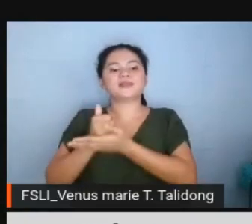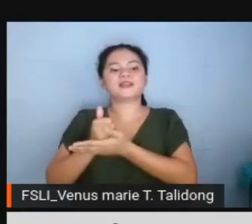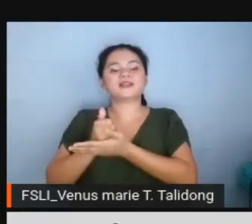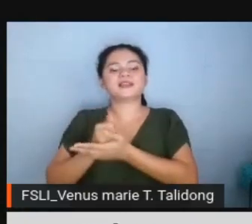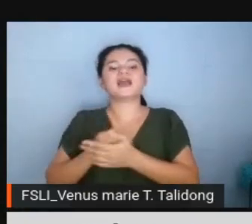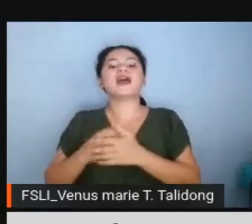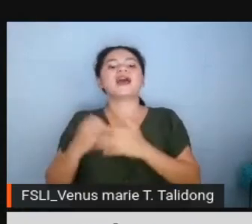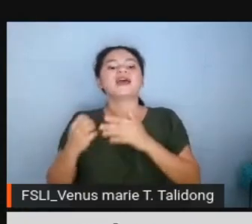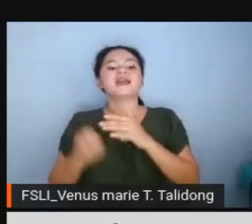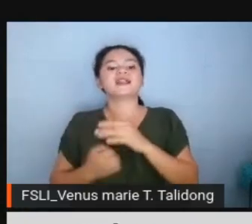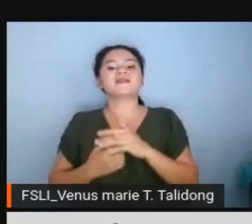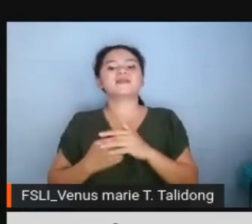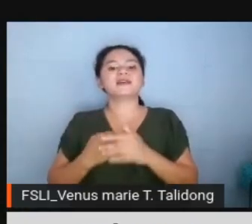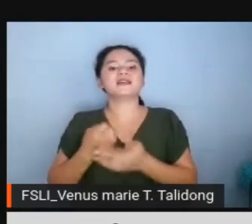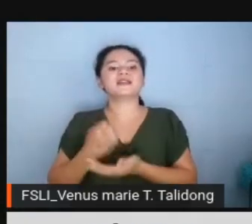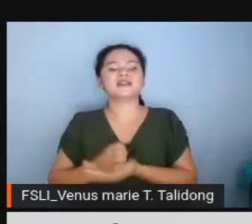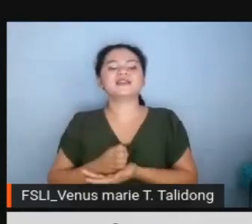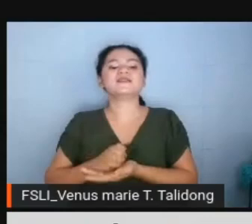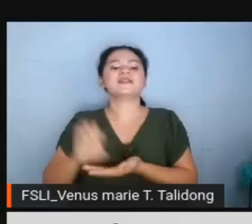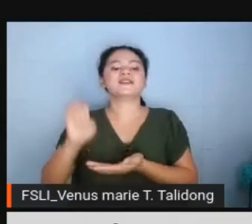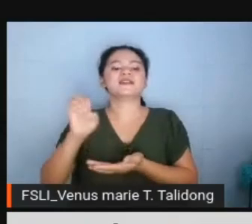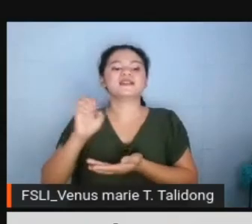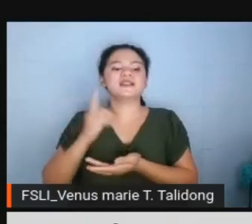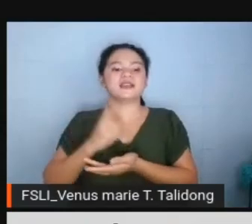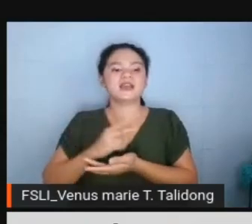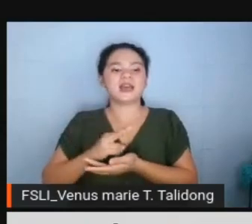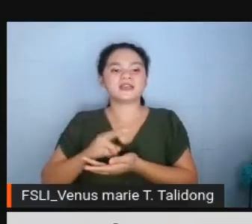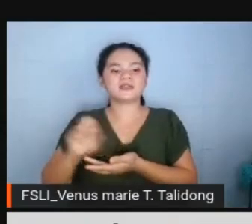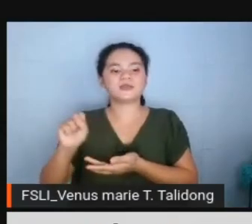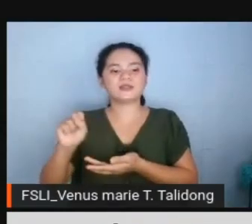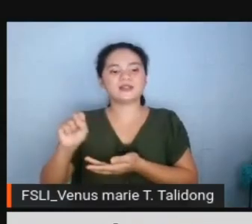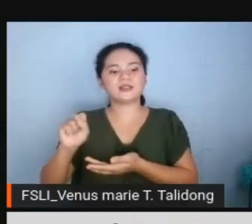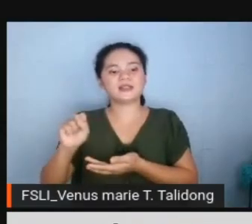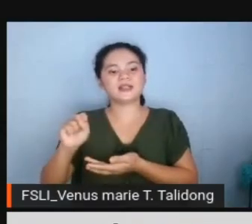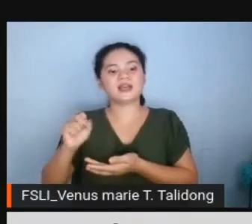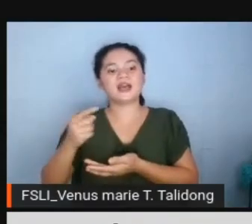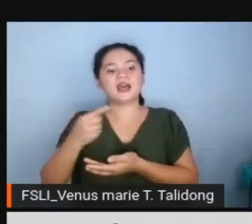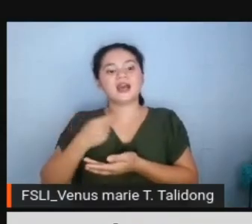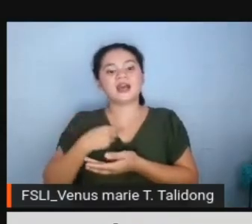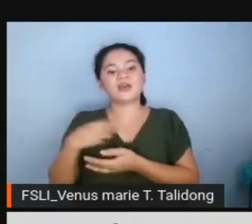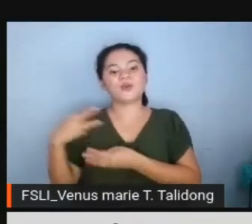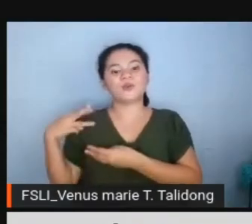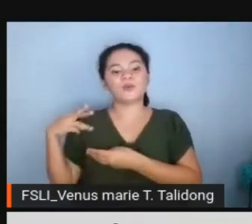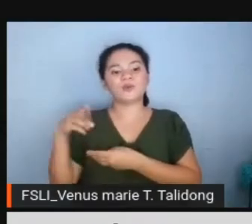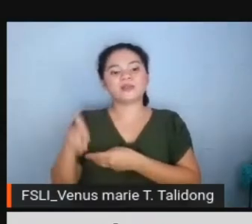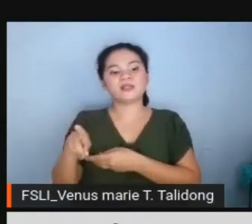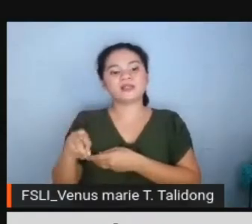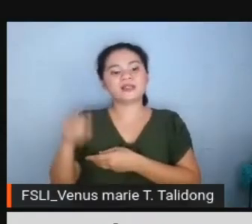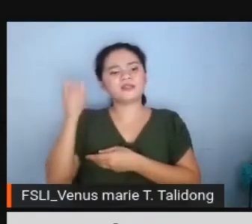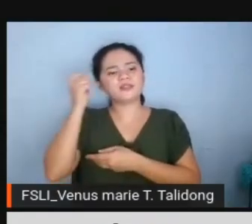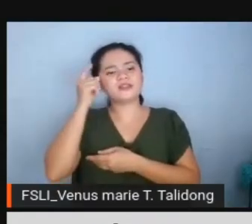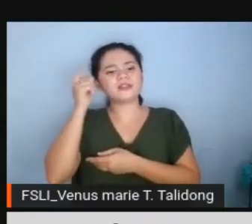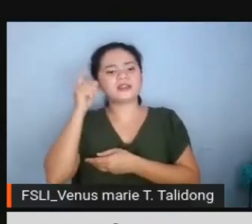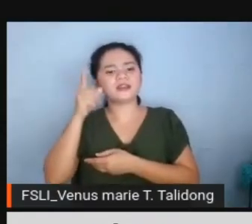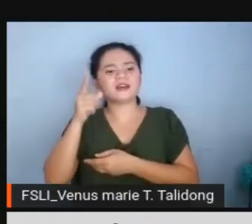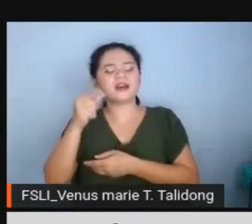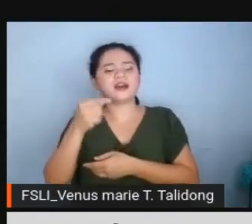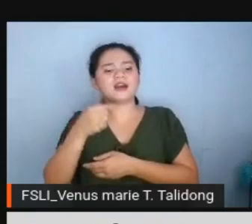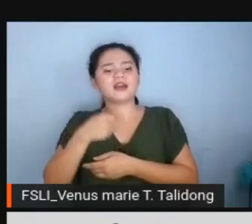school. Nung elementary naman and high school, I would like to think, no, that I am lucky